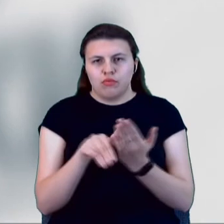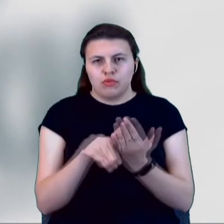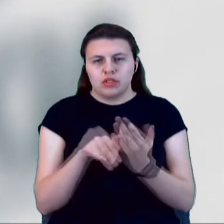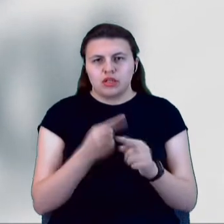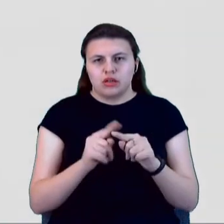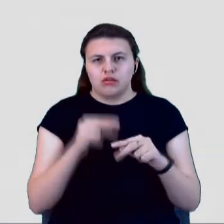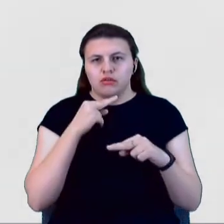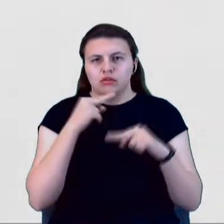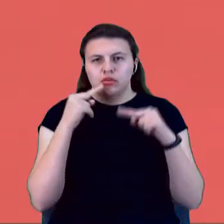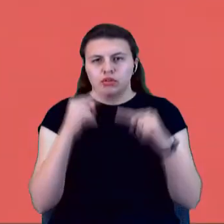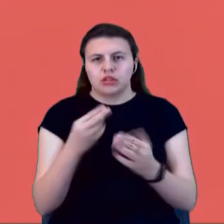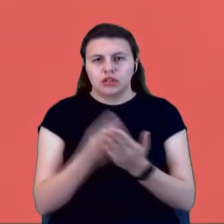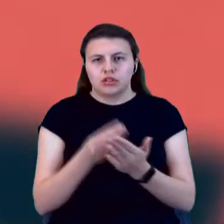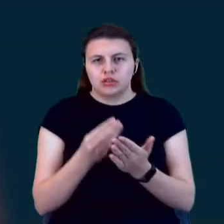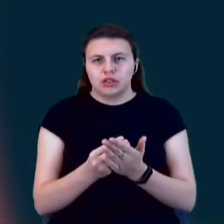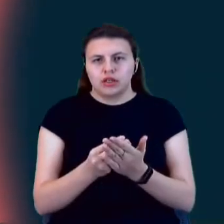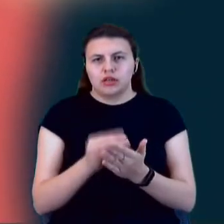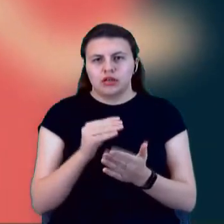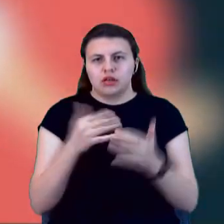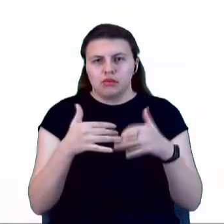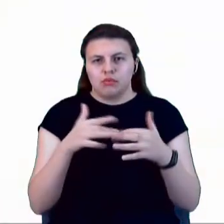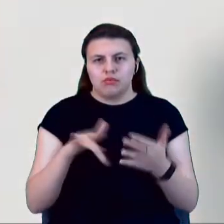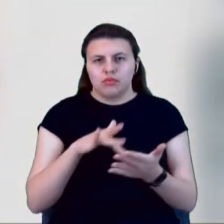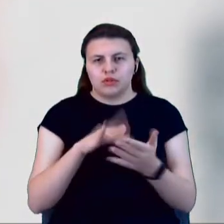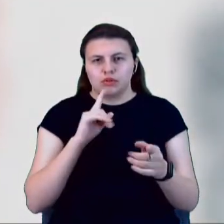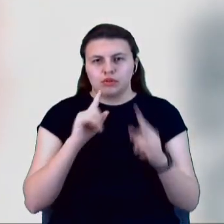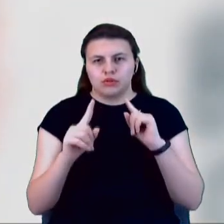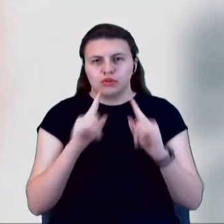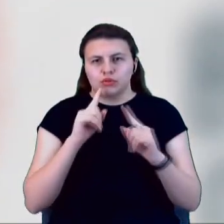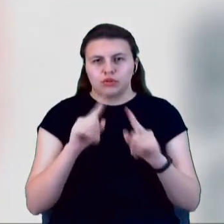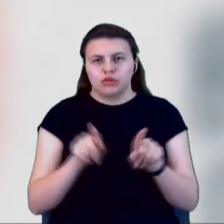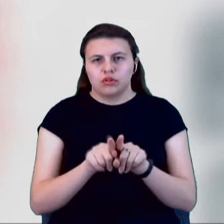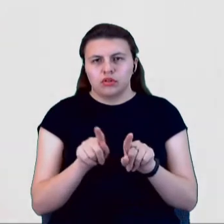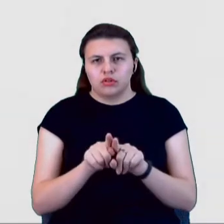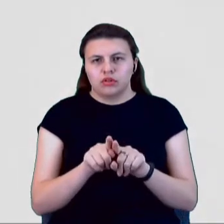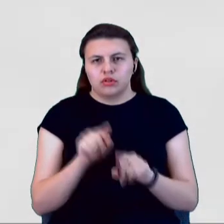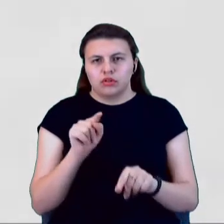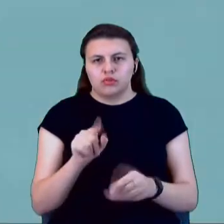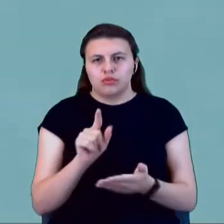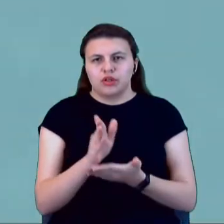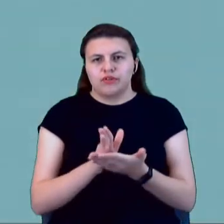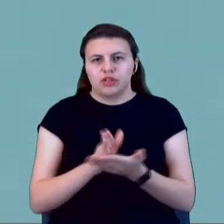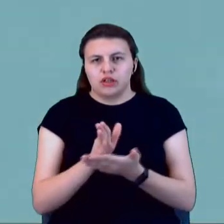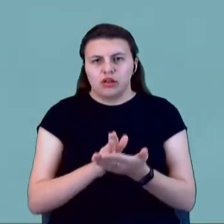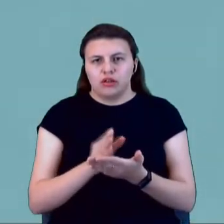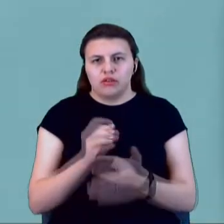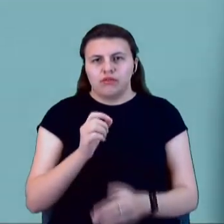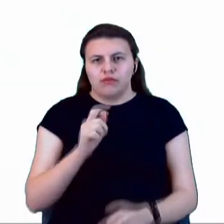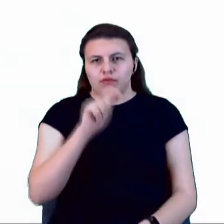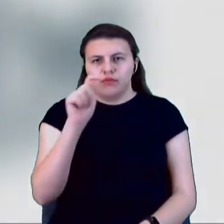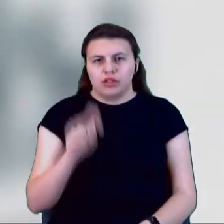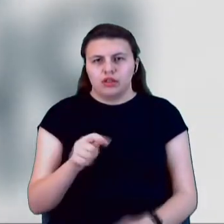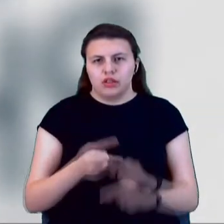средств Краматорской Мирской Рады. Вот. Также тем же ветеранам войны. То есть это